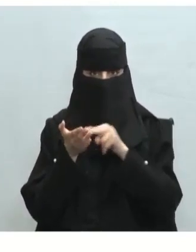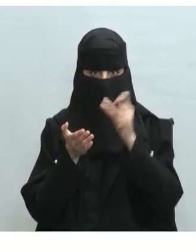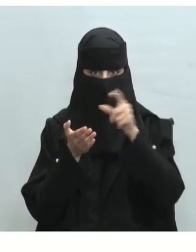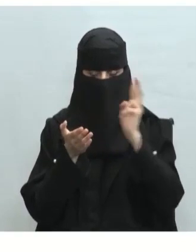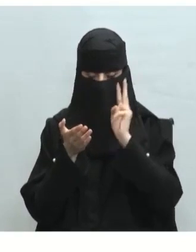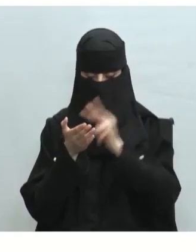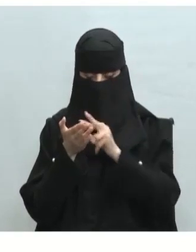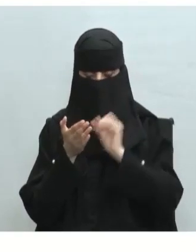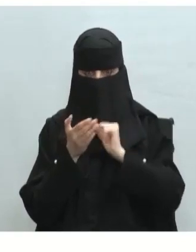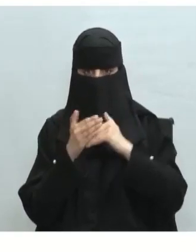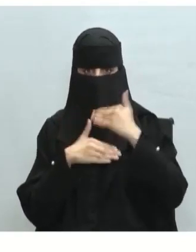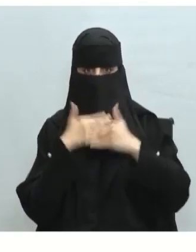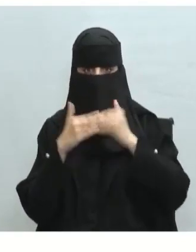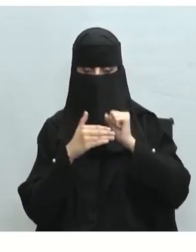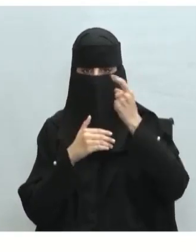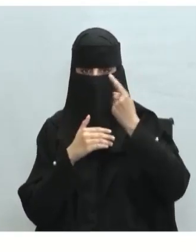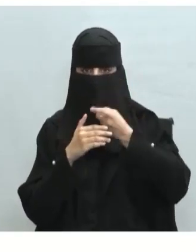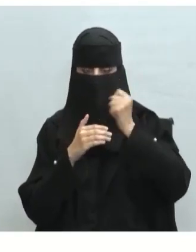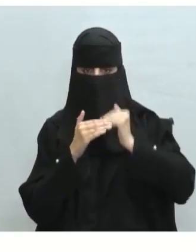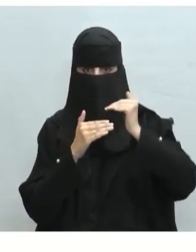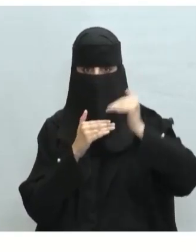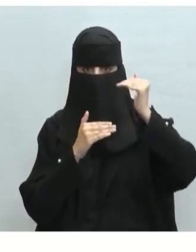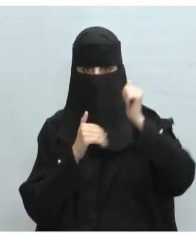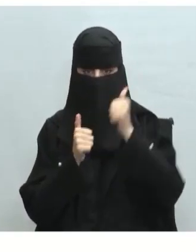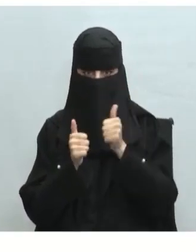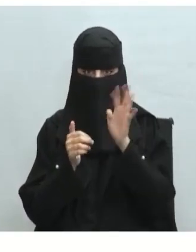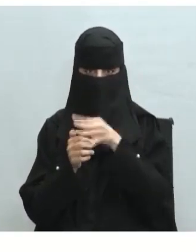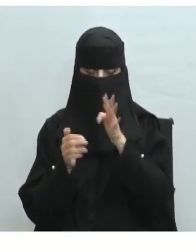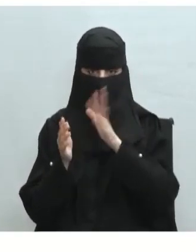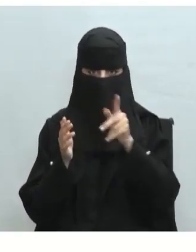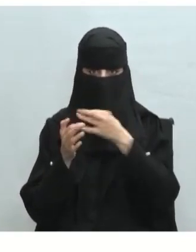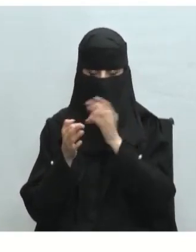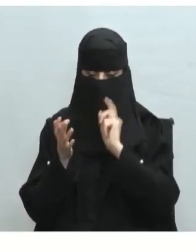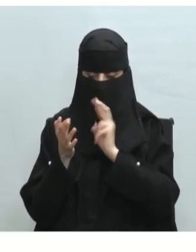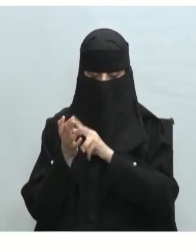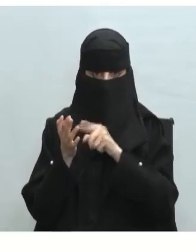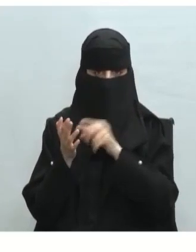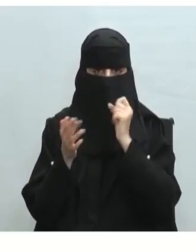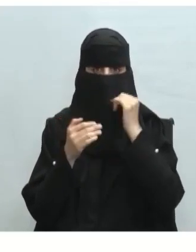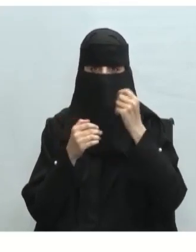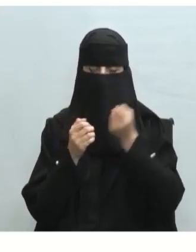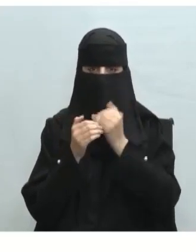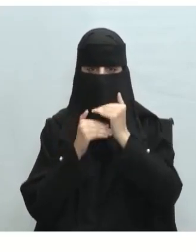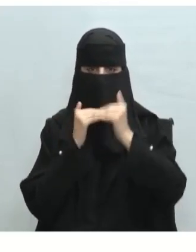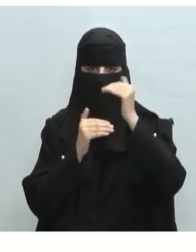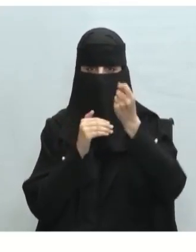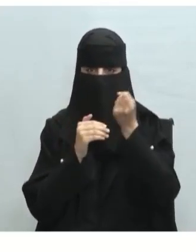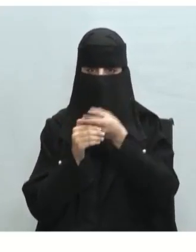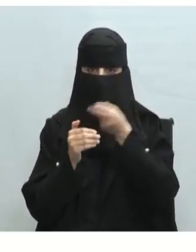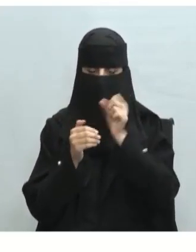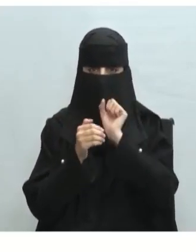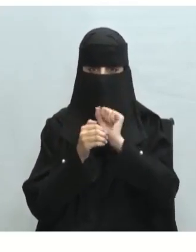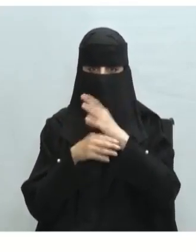متدرجه و متفاوته من الفهم حدد مستوى الفهم ل المارات الاتيه لاحظ هنا مستوى الفهم وهنا المهارات الاساسيه